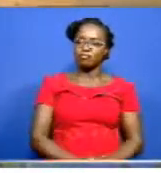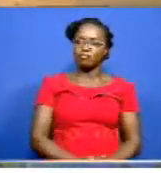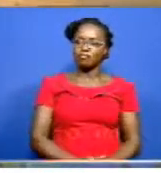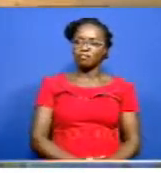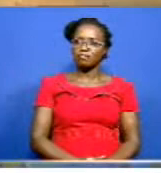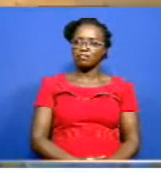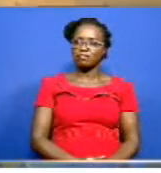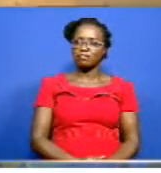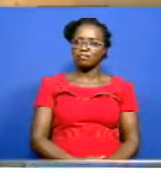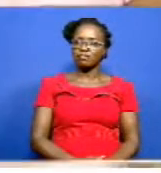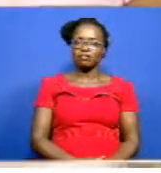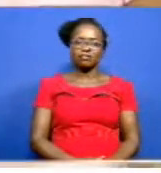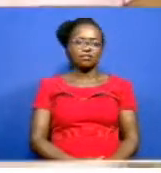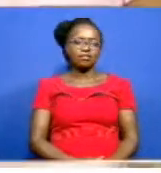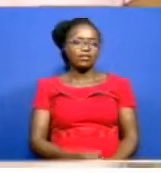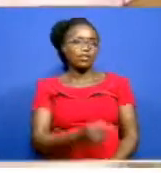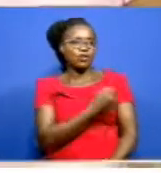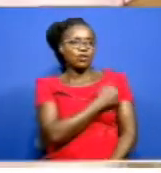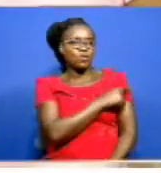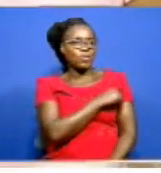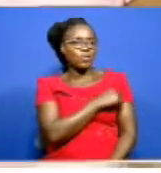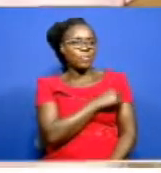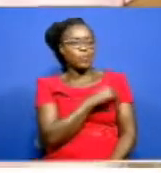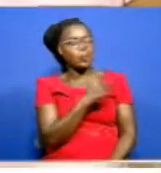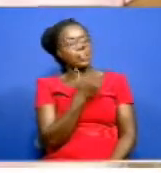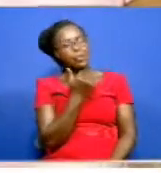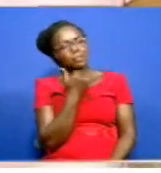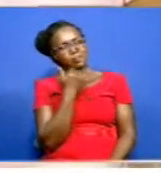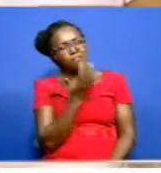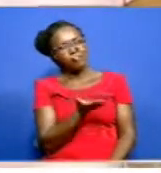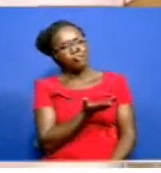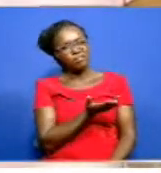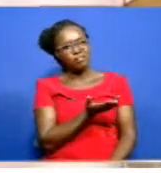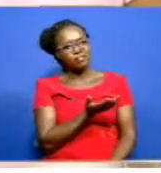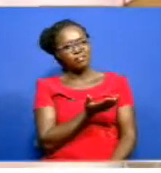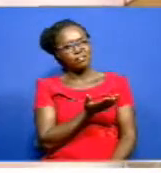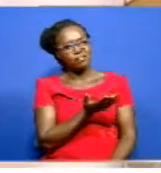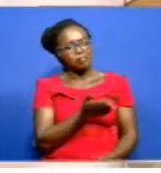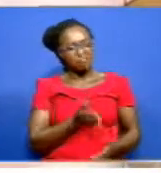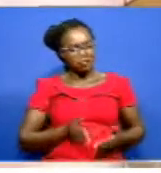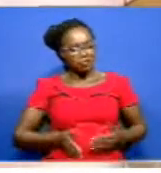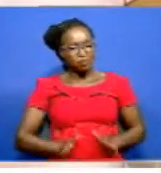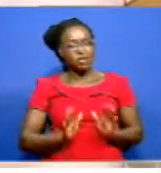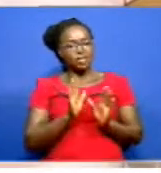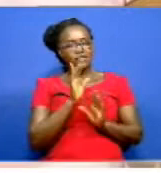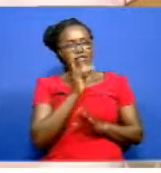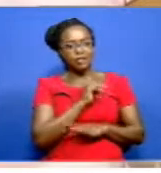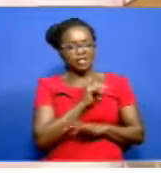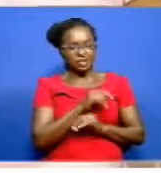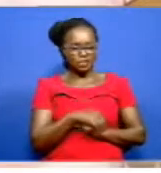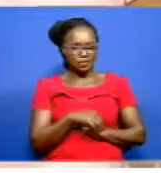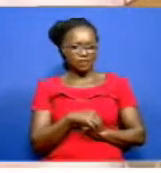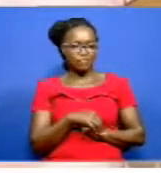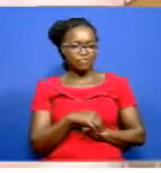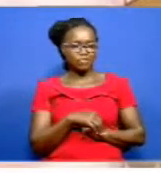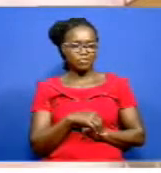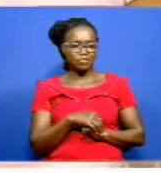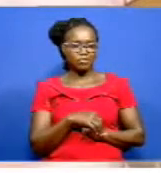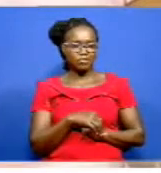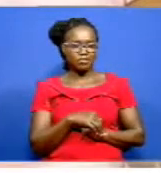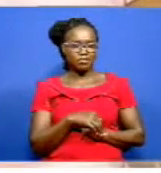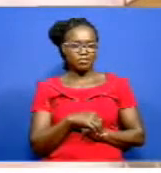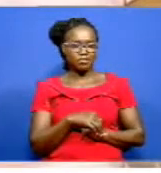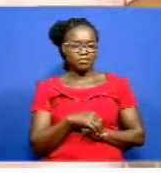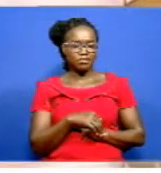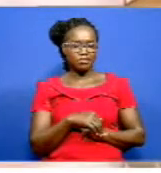Nancy, labda hospitali zinakosea wapi? Mama shajifungua katika kituo chenu cha afya, alafu